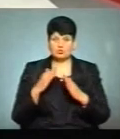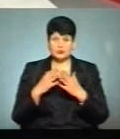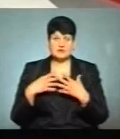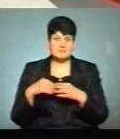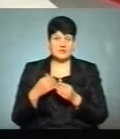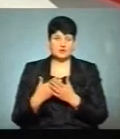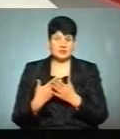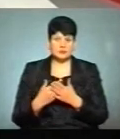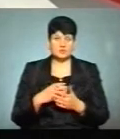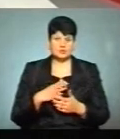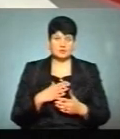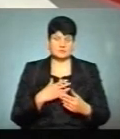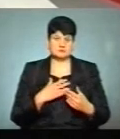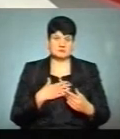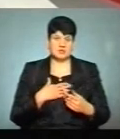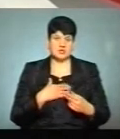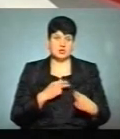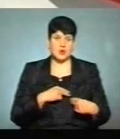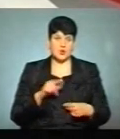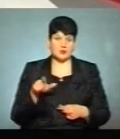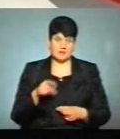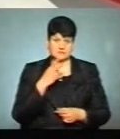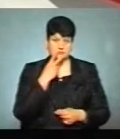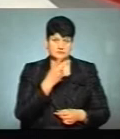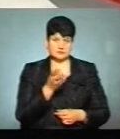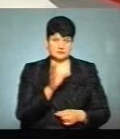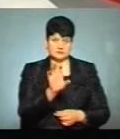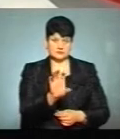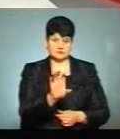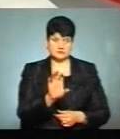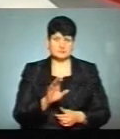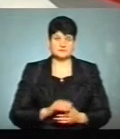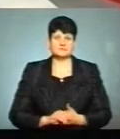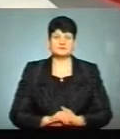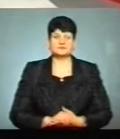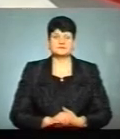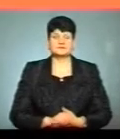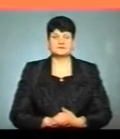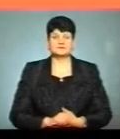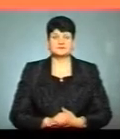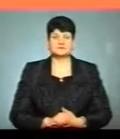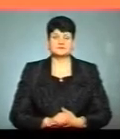типу побувала моя колега Лілія Лобур. Давайте подивимося її відеоматеріал, потім повернемося.